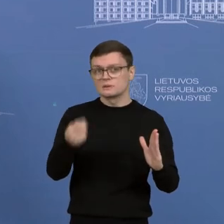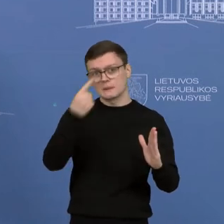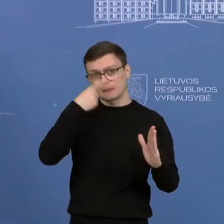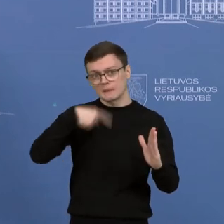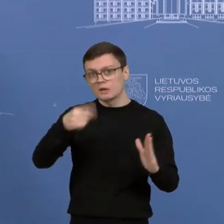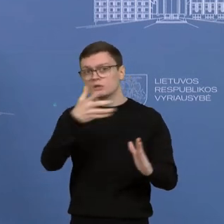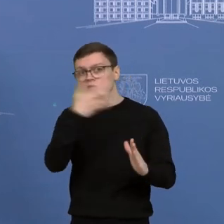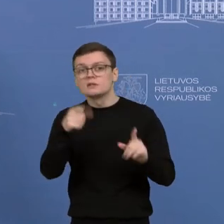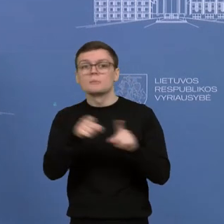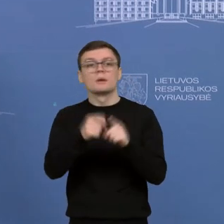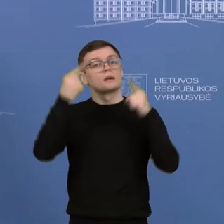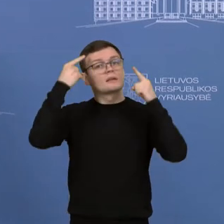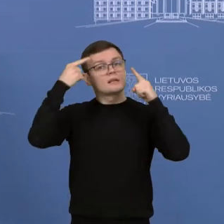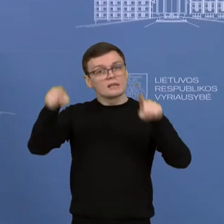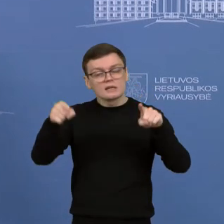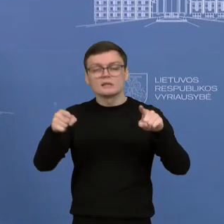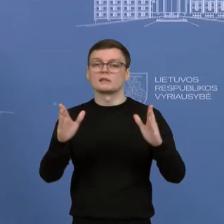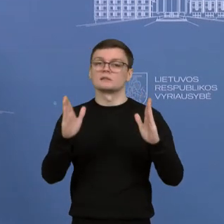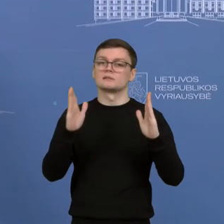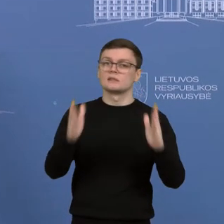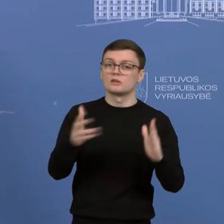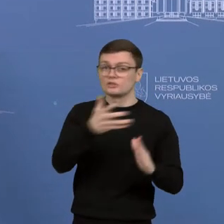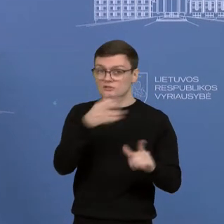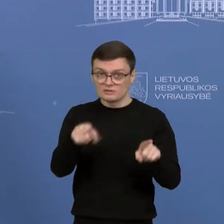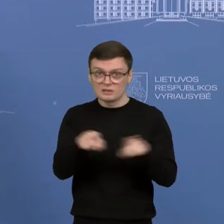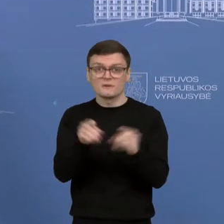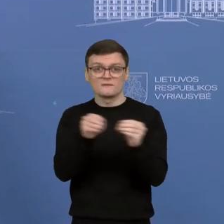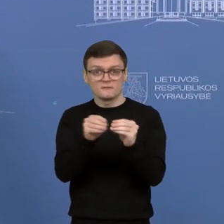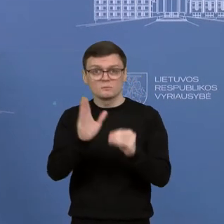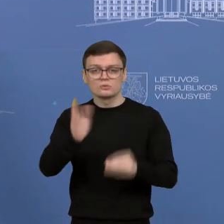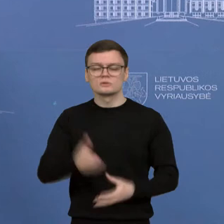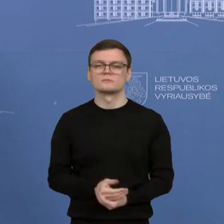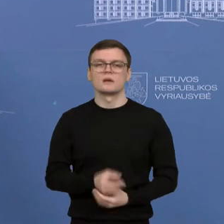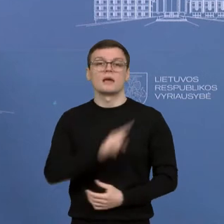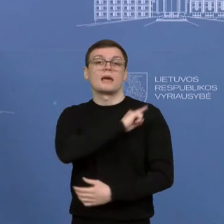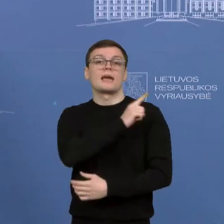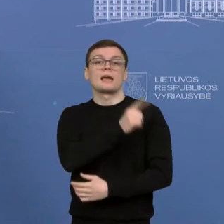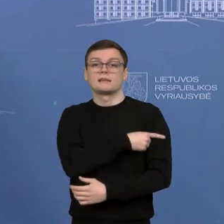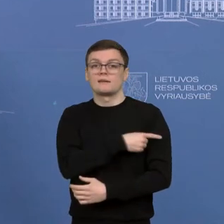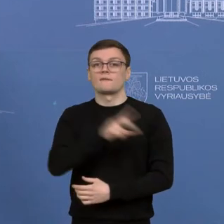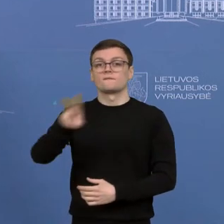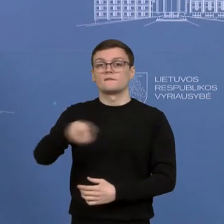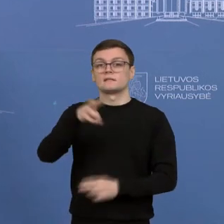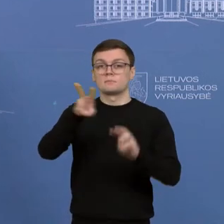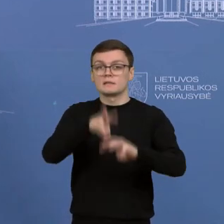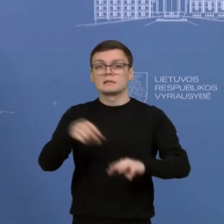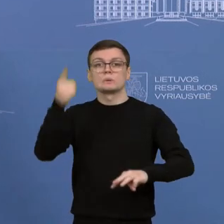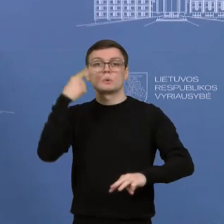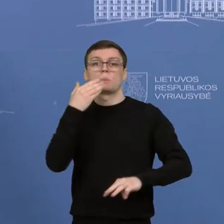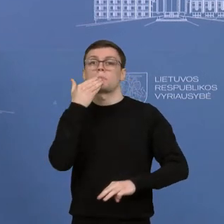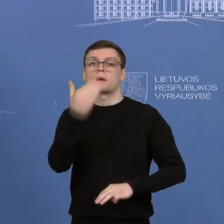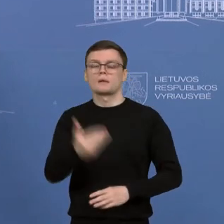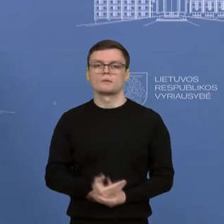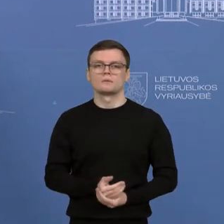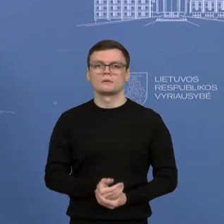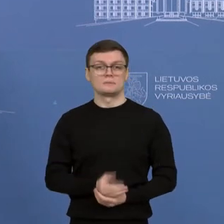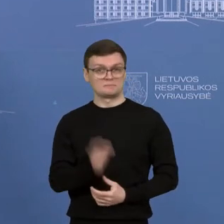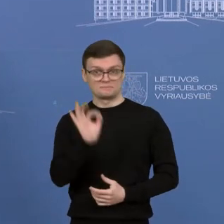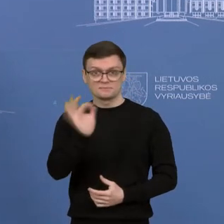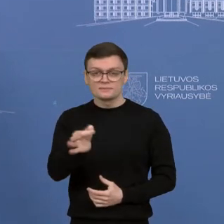ir kitam sezonui. Ir taip pat energetikos viceministrės noriu paklausti, ar teisingai, ar tai,